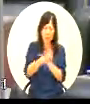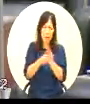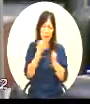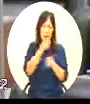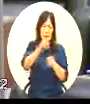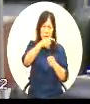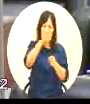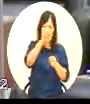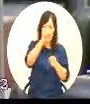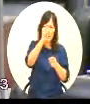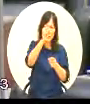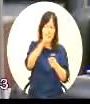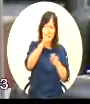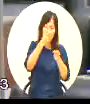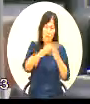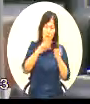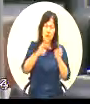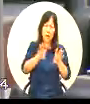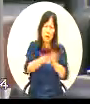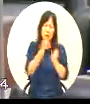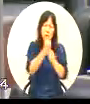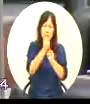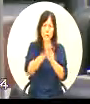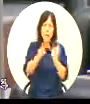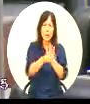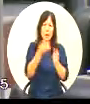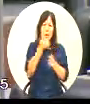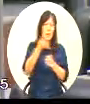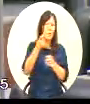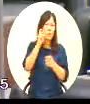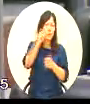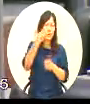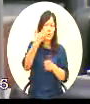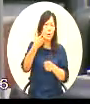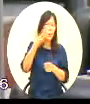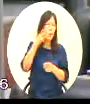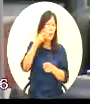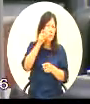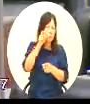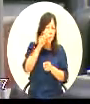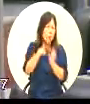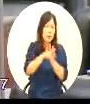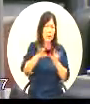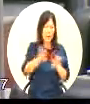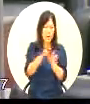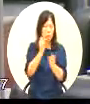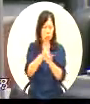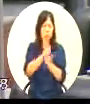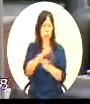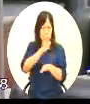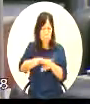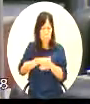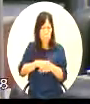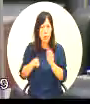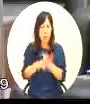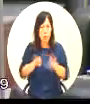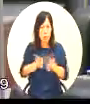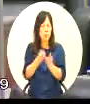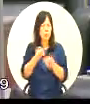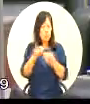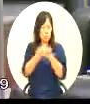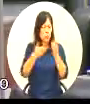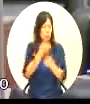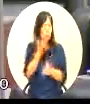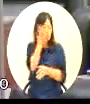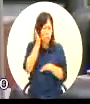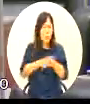工，工期要60个月，最快也是116年底才要营运通车。那我不知道哦，这到底出了什么问